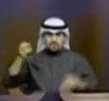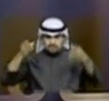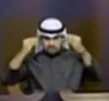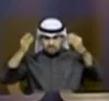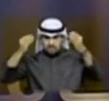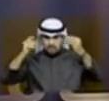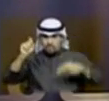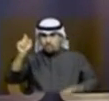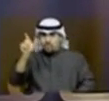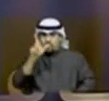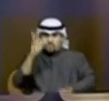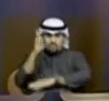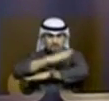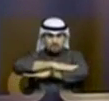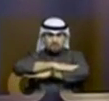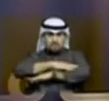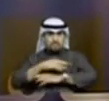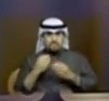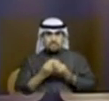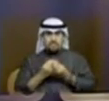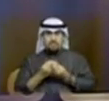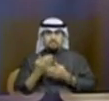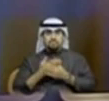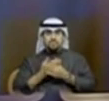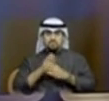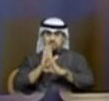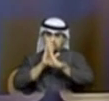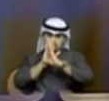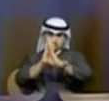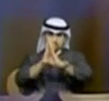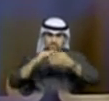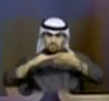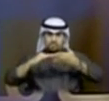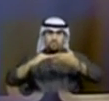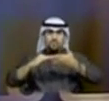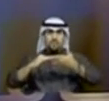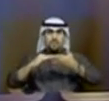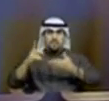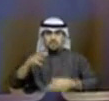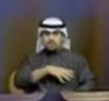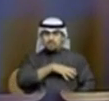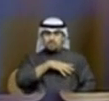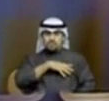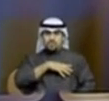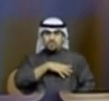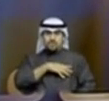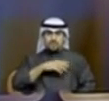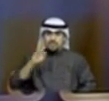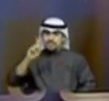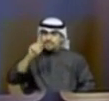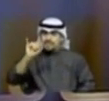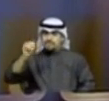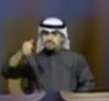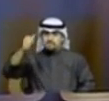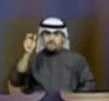والأداب، برعاية ودعم معالي وزير الإعلام الشيخ سلمان صباح السالم لحمود الصباح.